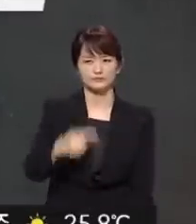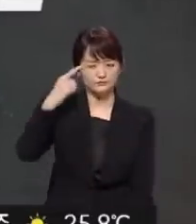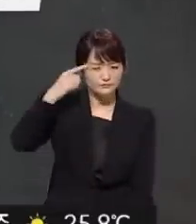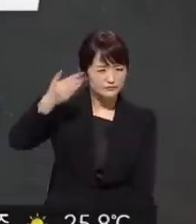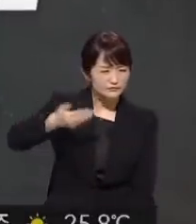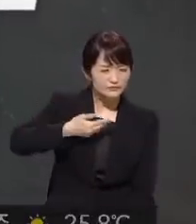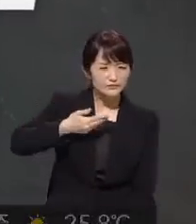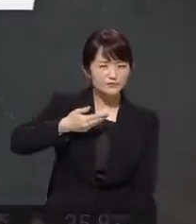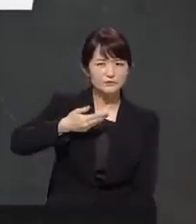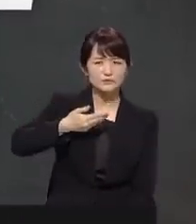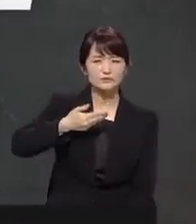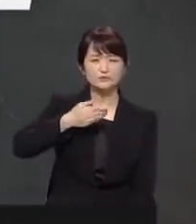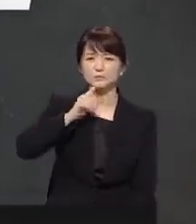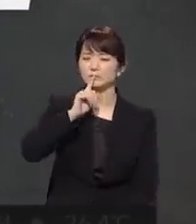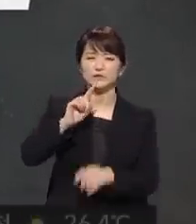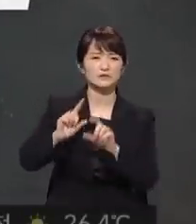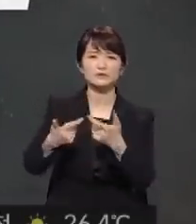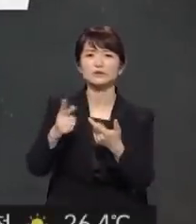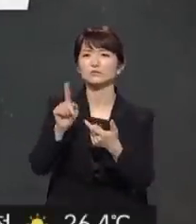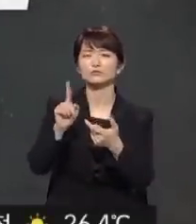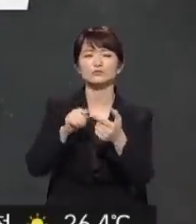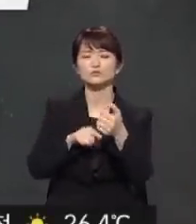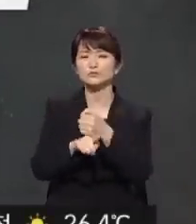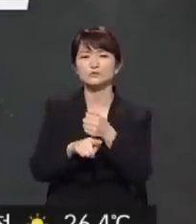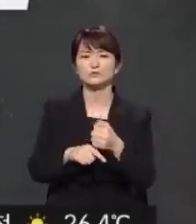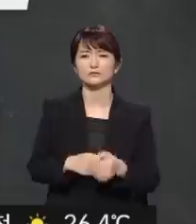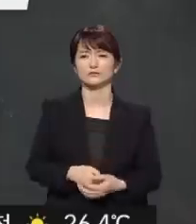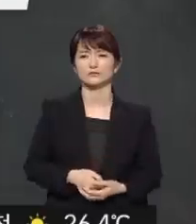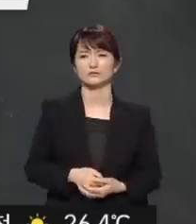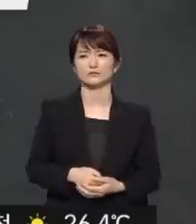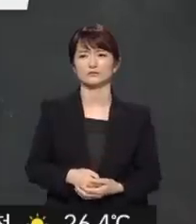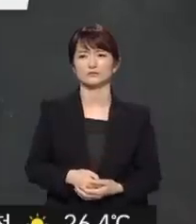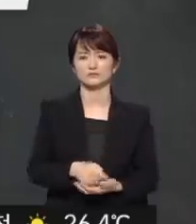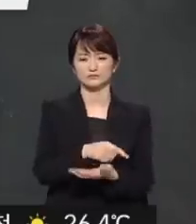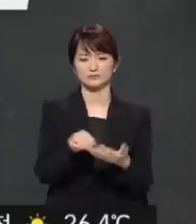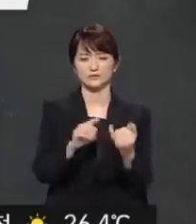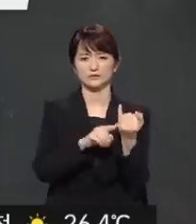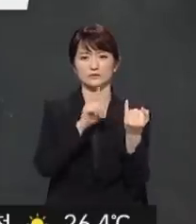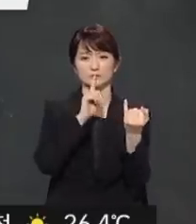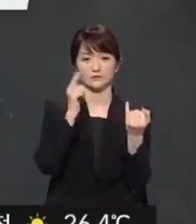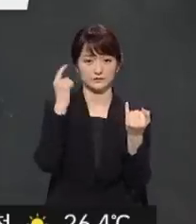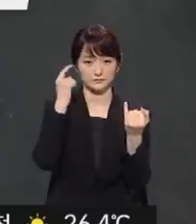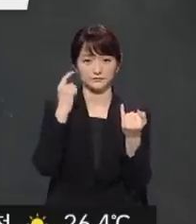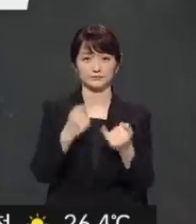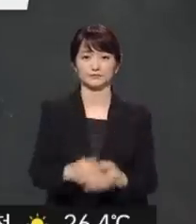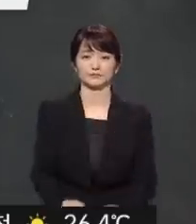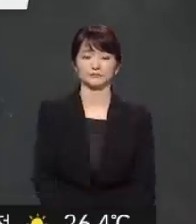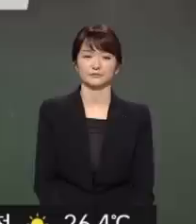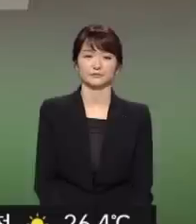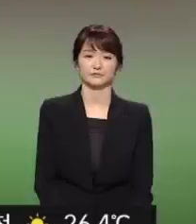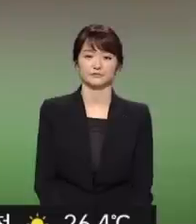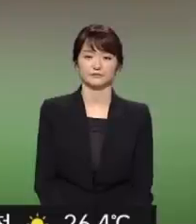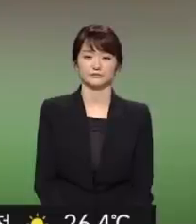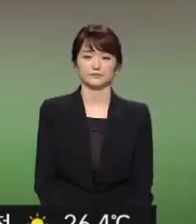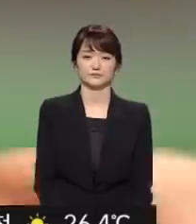묻지도 따지지도 않고 아하 이게 무슨 얘기인지 이 피해자분의 얘기 직접 들어보시죠.